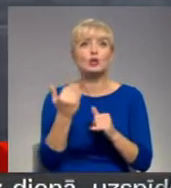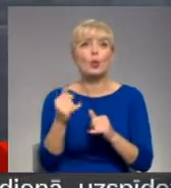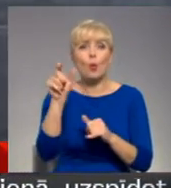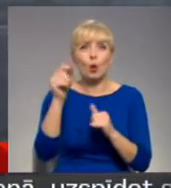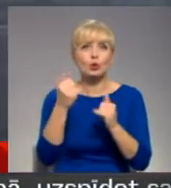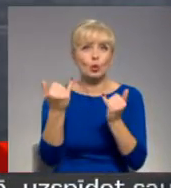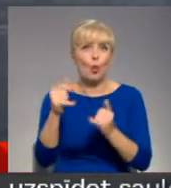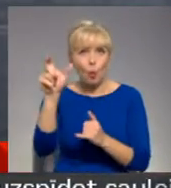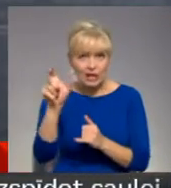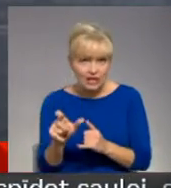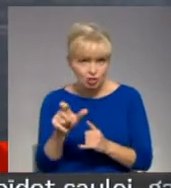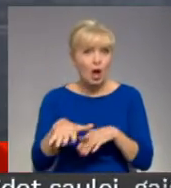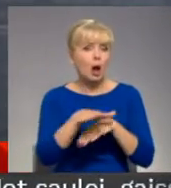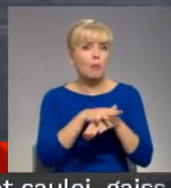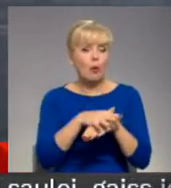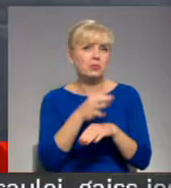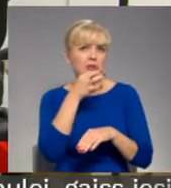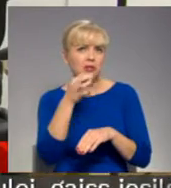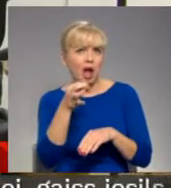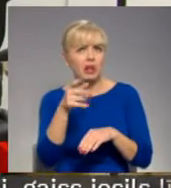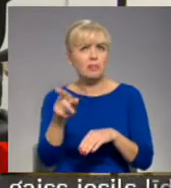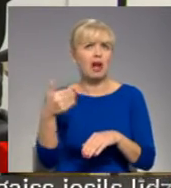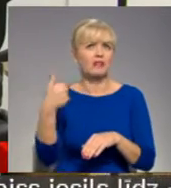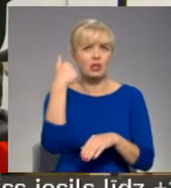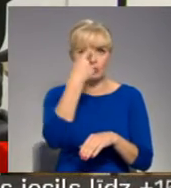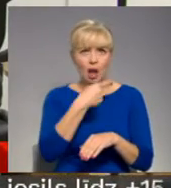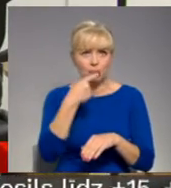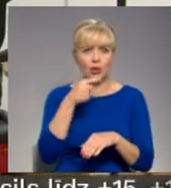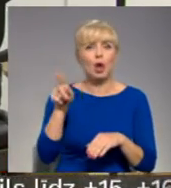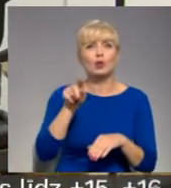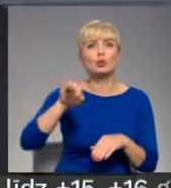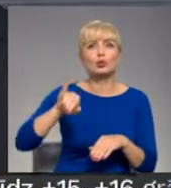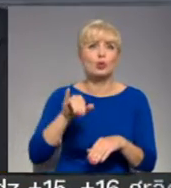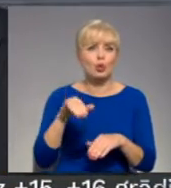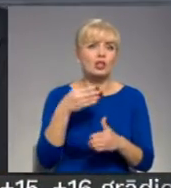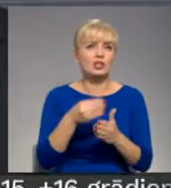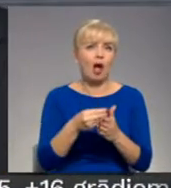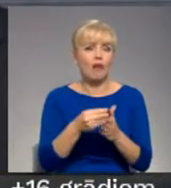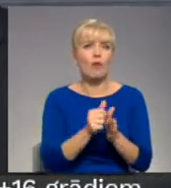kad publiski izskanēja bāžas par viņa reputāciju, Skujiņš savu kandidatūru atsauca.